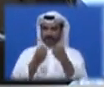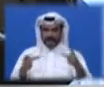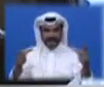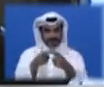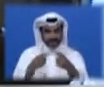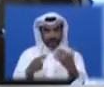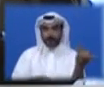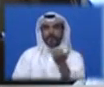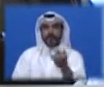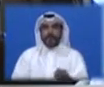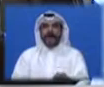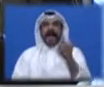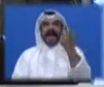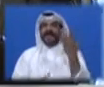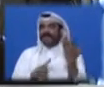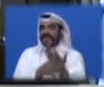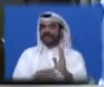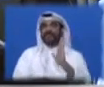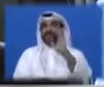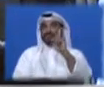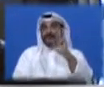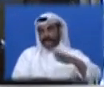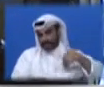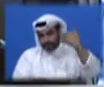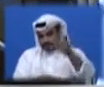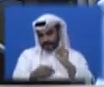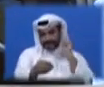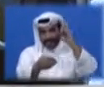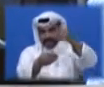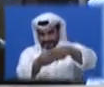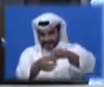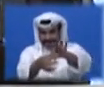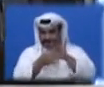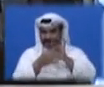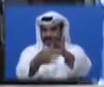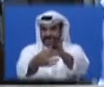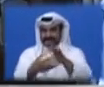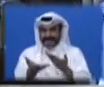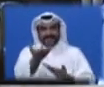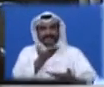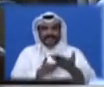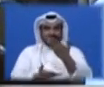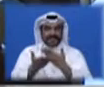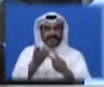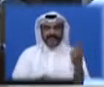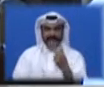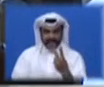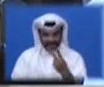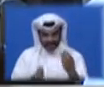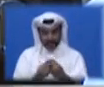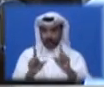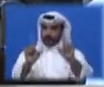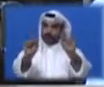البحث يتعلق في العلاقات الثنائيه بين البلدين